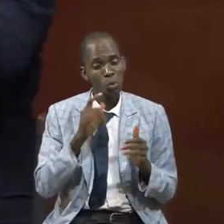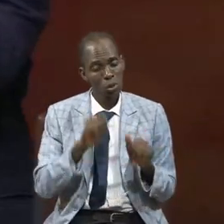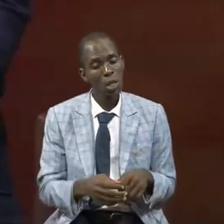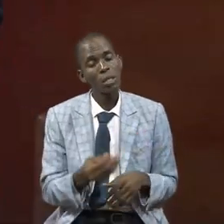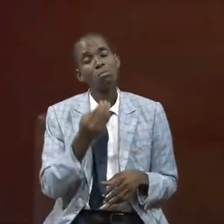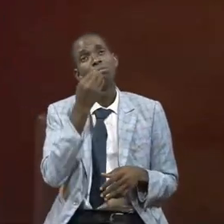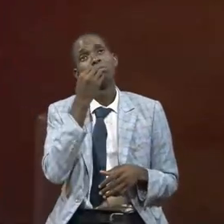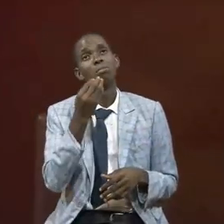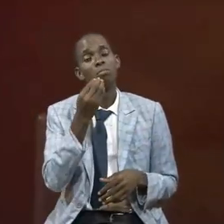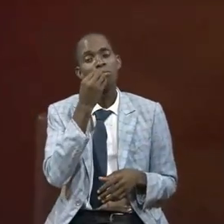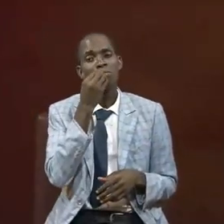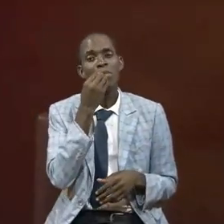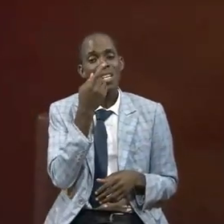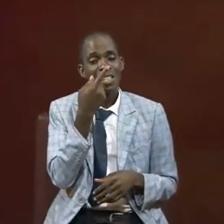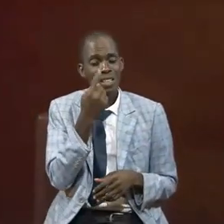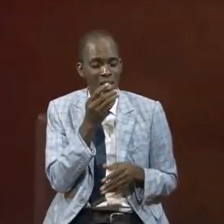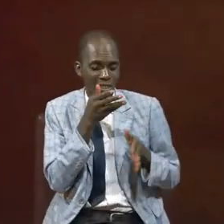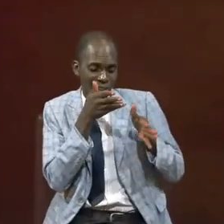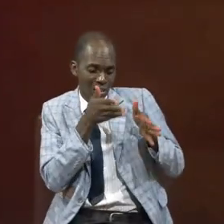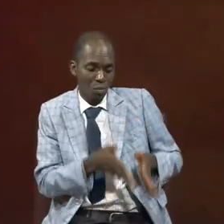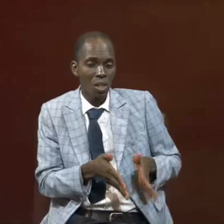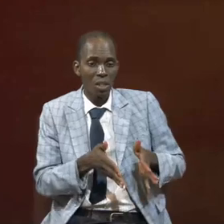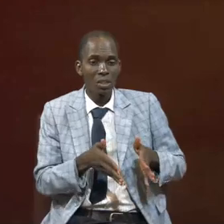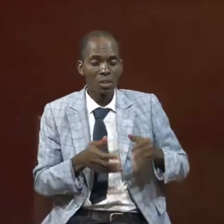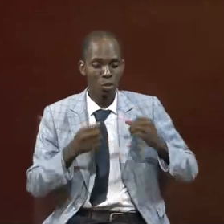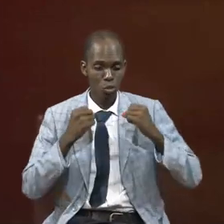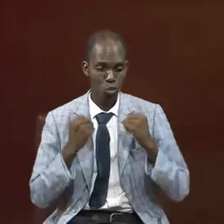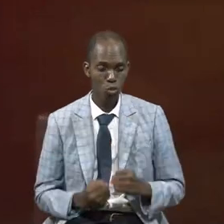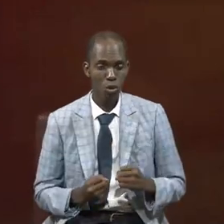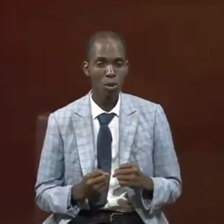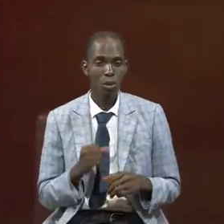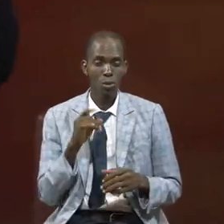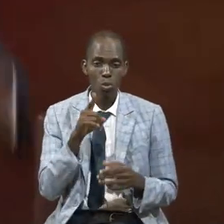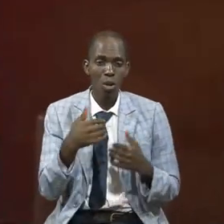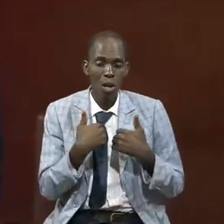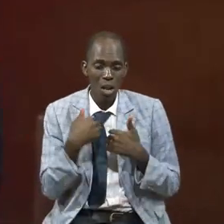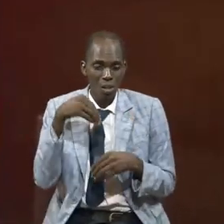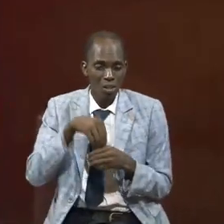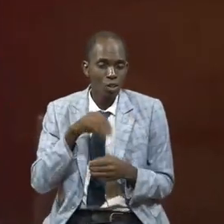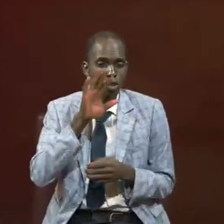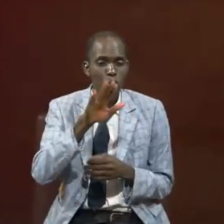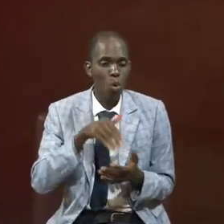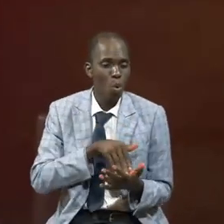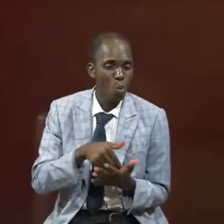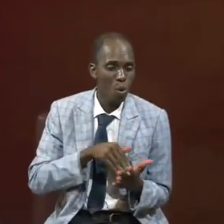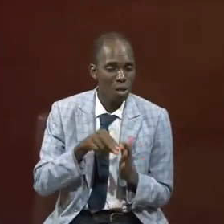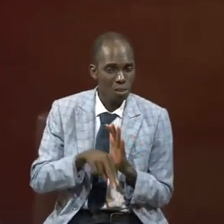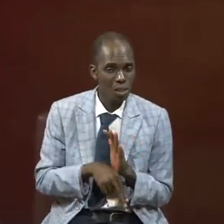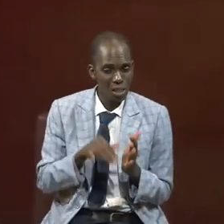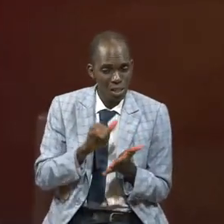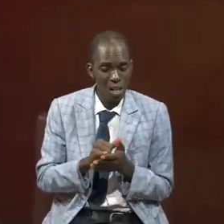à la salle de bain. Alors, la force qui reste dans cette faiblesse, toute la force que vous